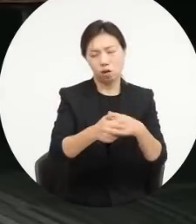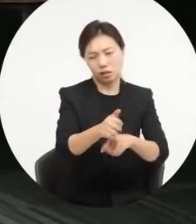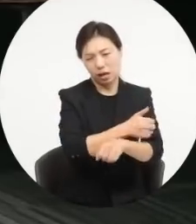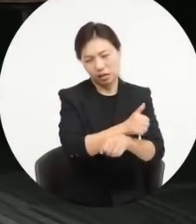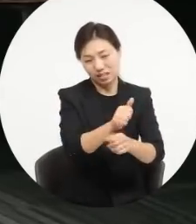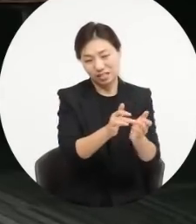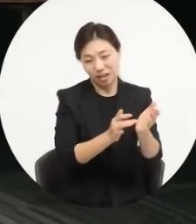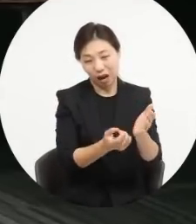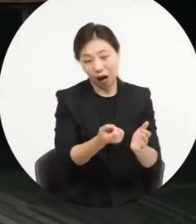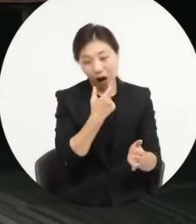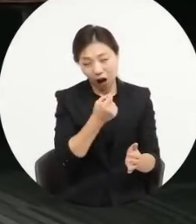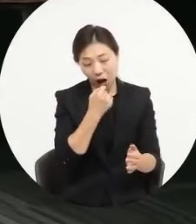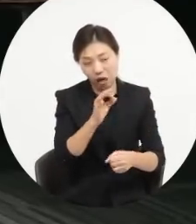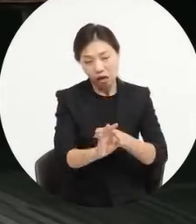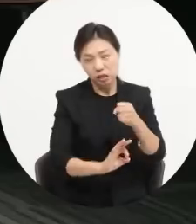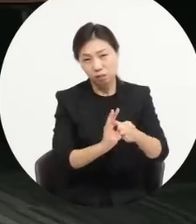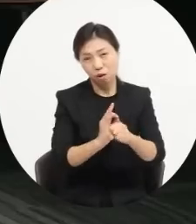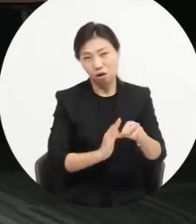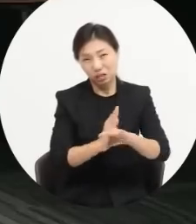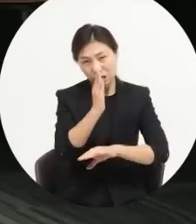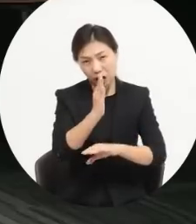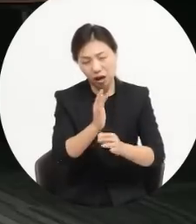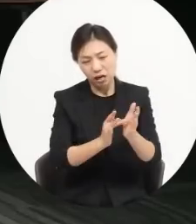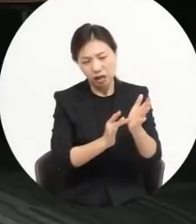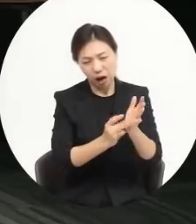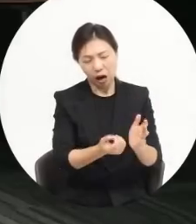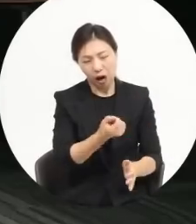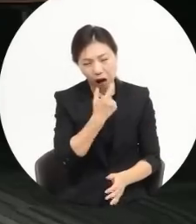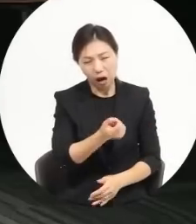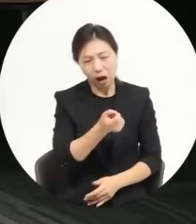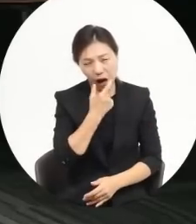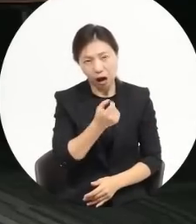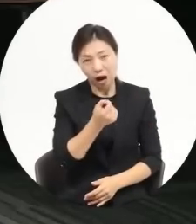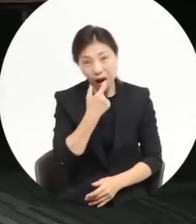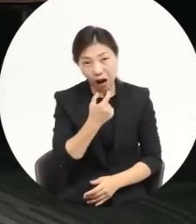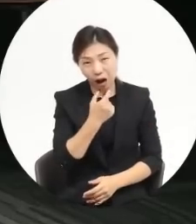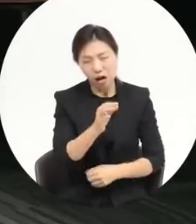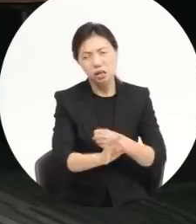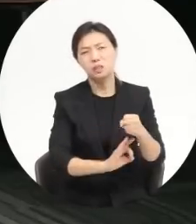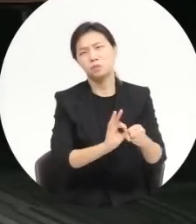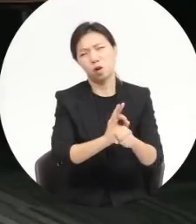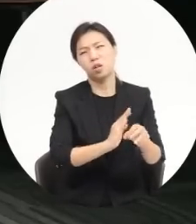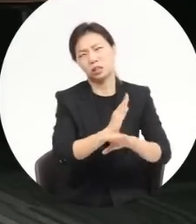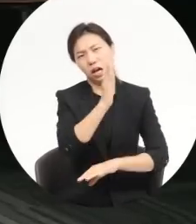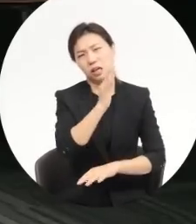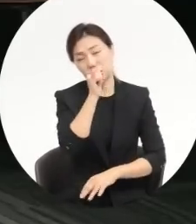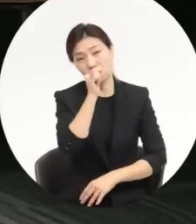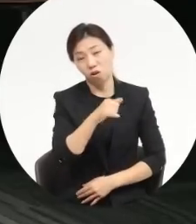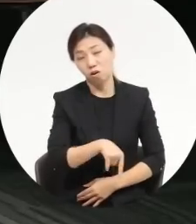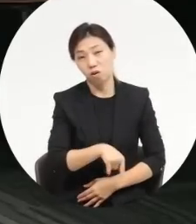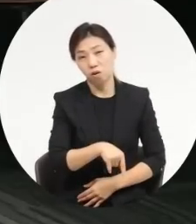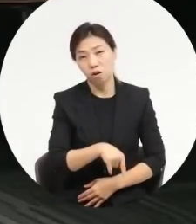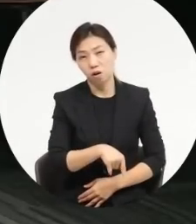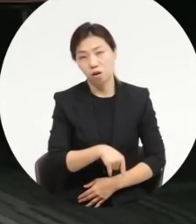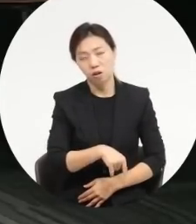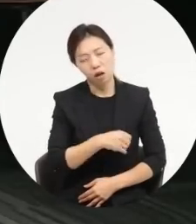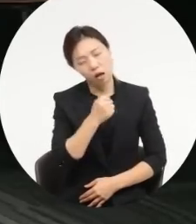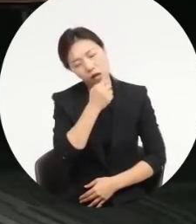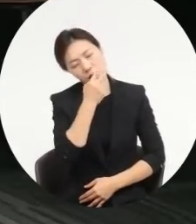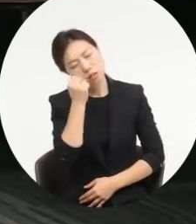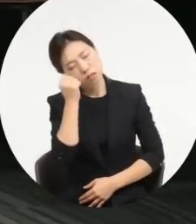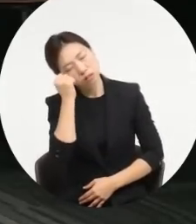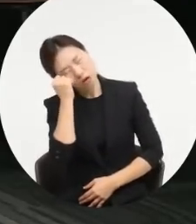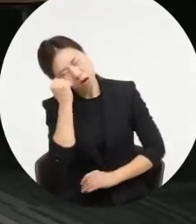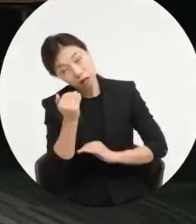치료를 거의 10년 넘게 받았고 약물 복용도 거의 10년 정도 하고 있는데, 자기 전에 뭔가를